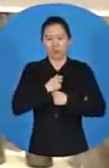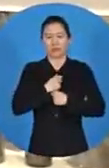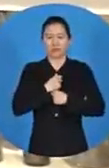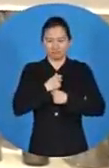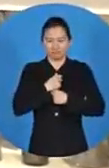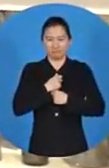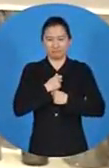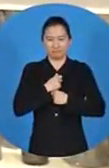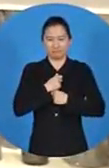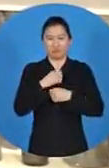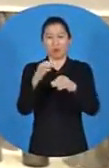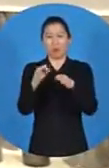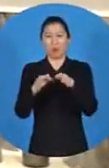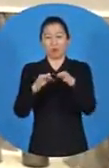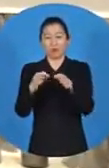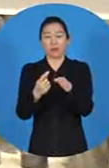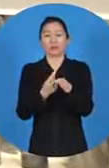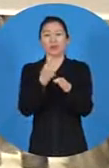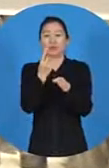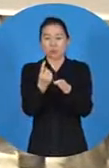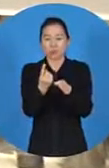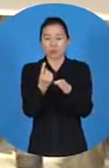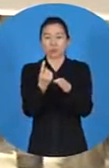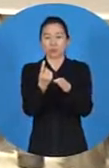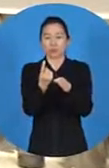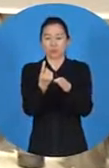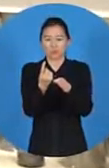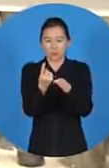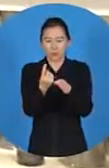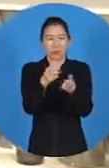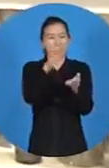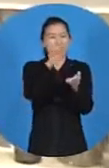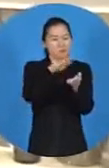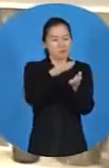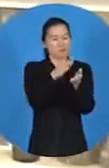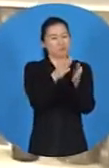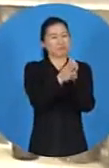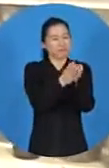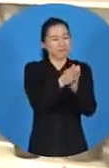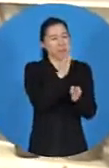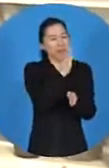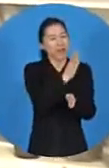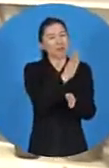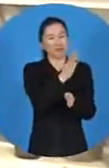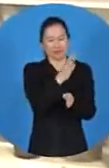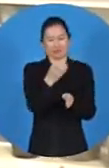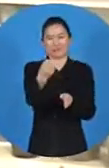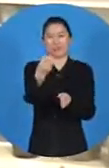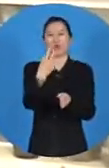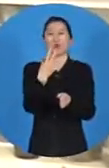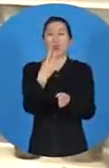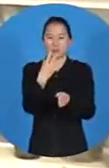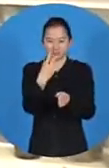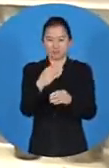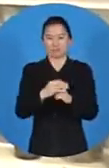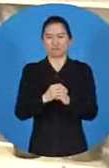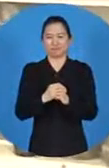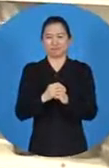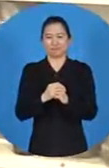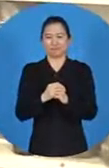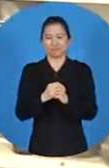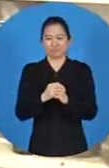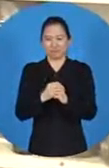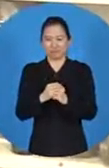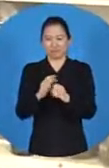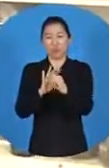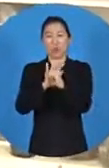にやってる皆さんよりも気をつけて、はい、本田さん手指を手を洗ってくださいって、アルコールどうぞ